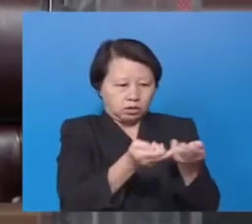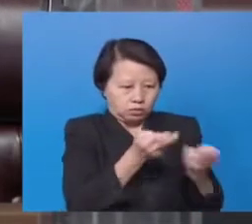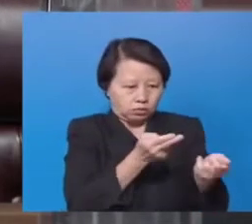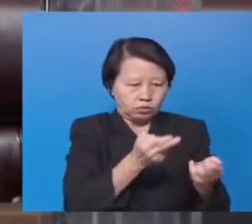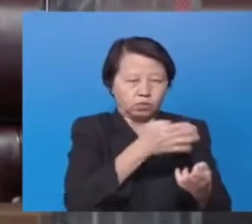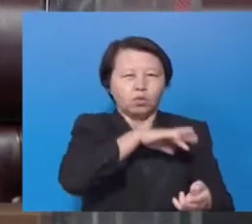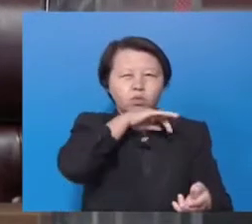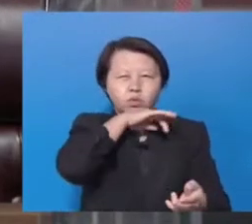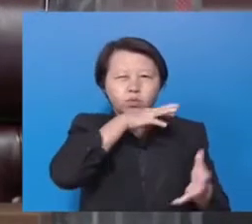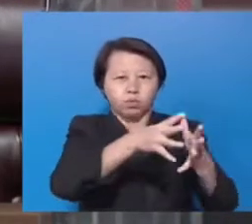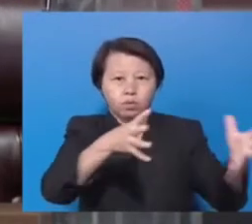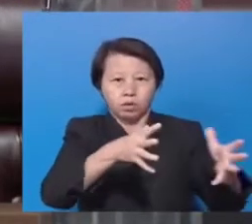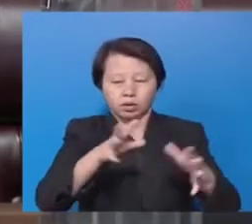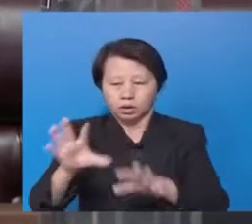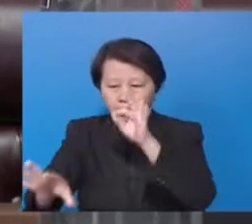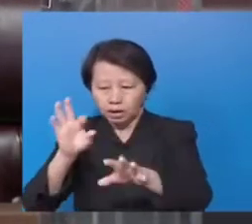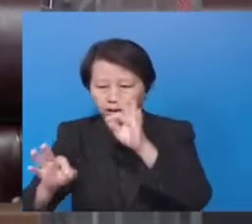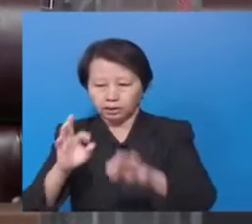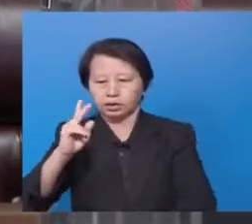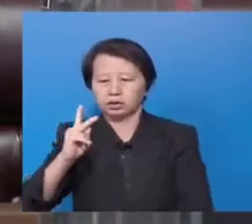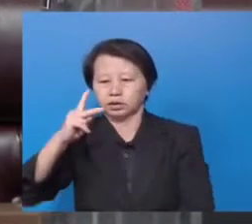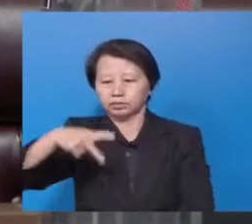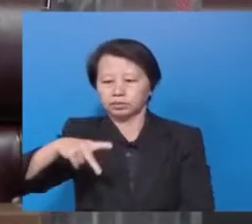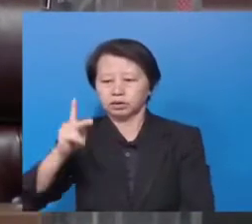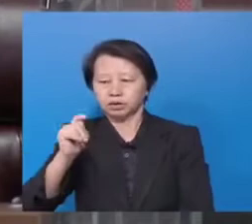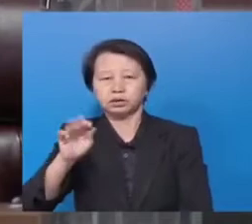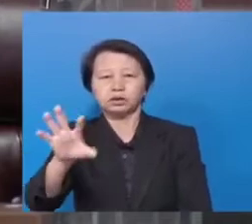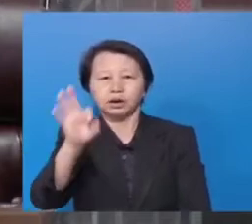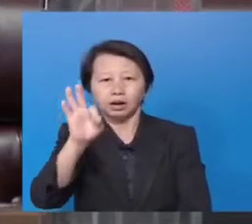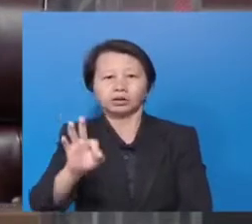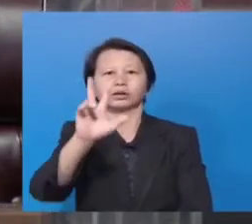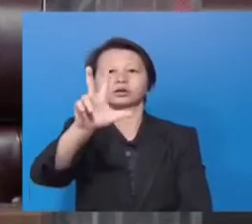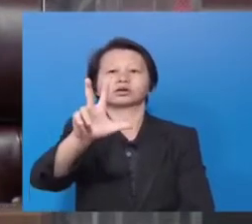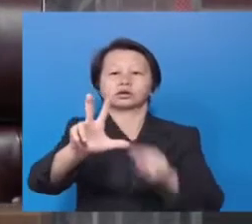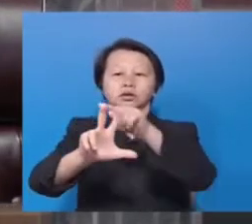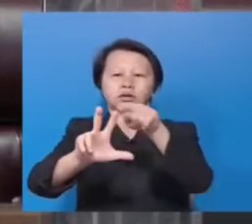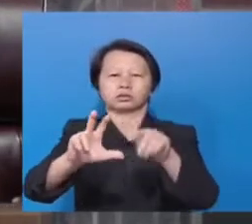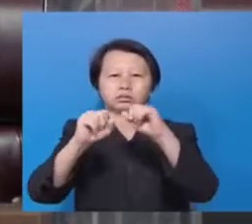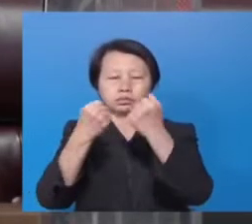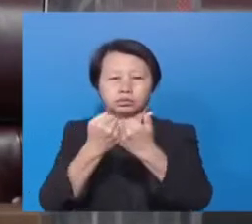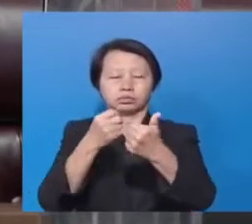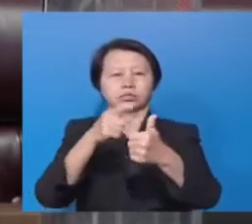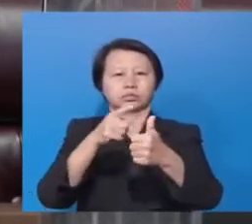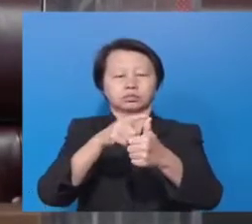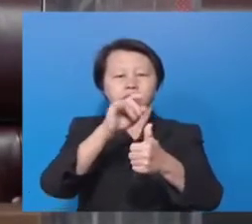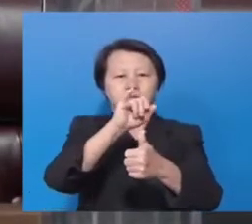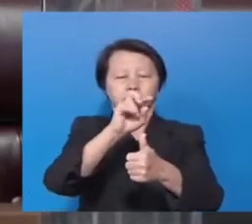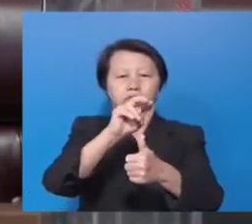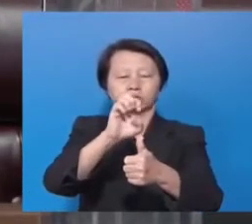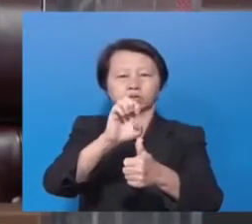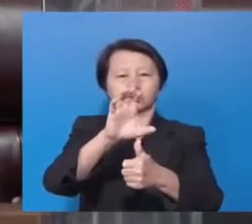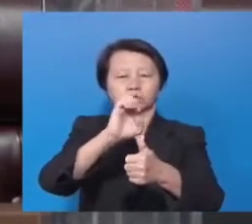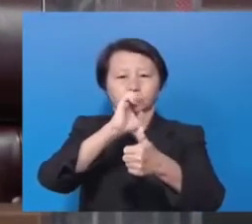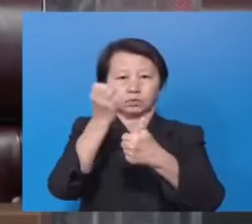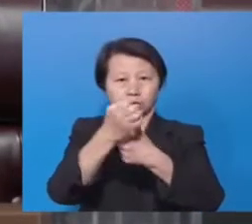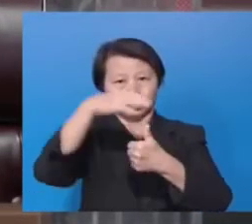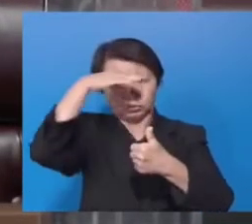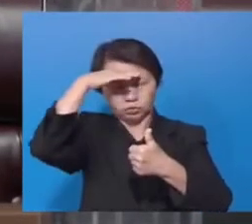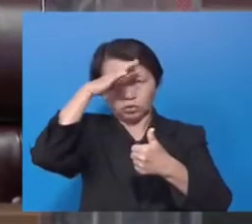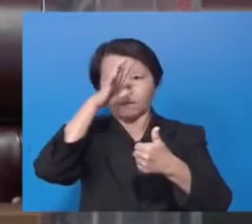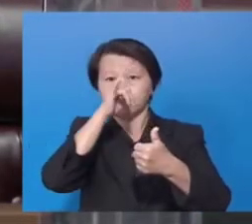bojal pemeriksaan di lantai oleh bgt di sebelah gara2 itu skbm Eh balmond bagi